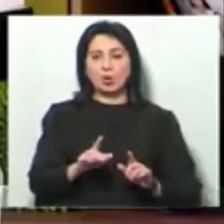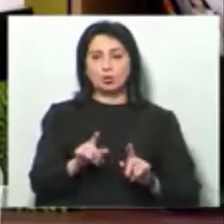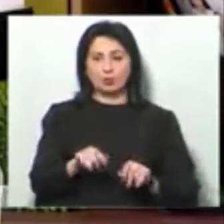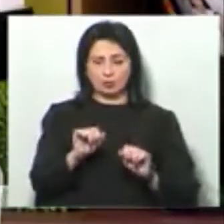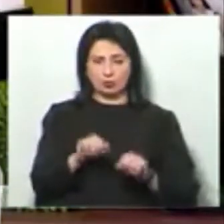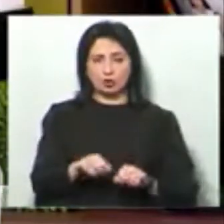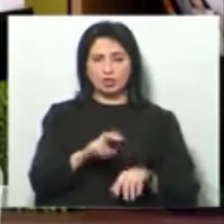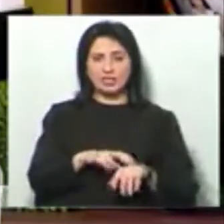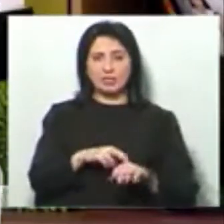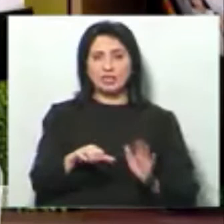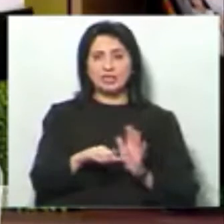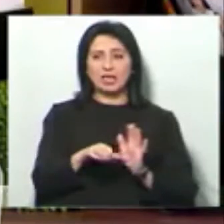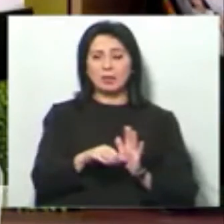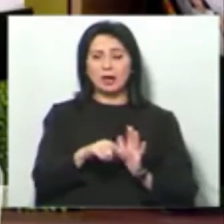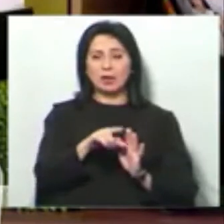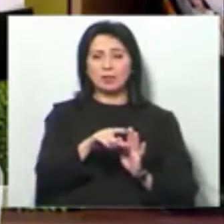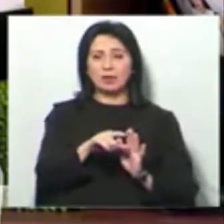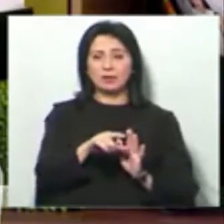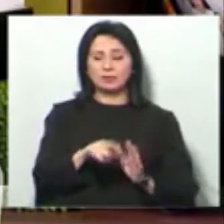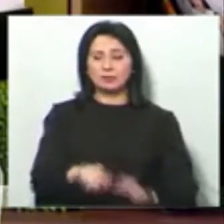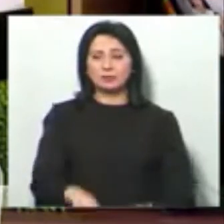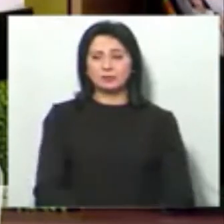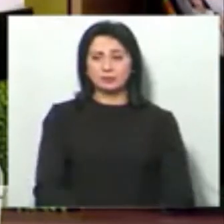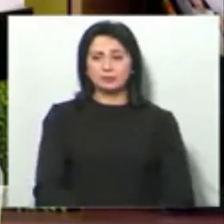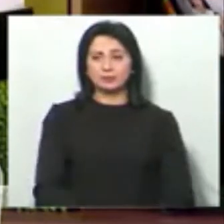სამედიცინო დახმარების და